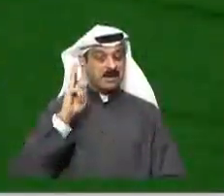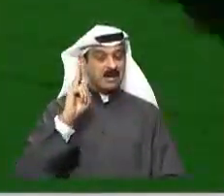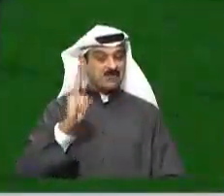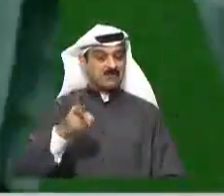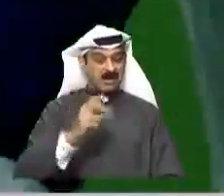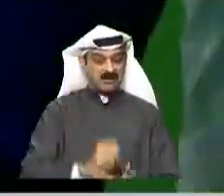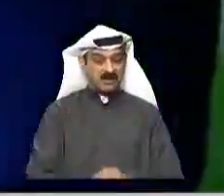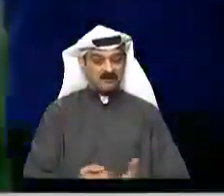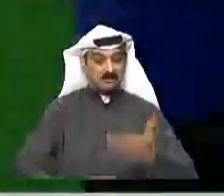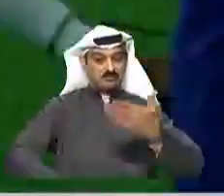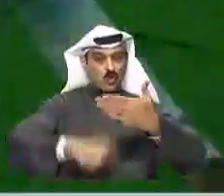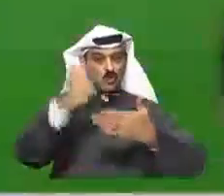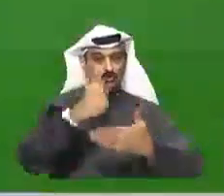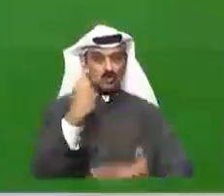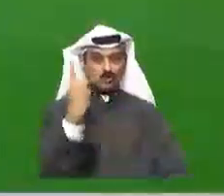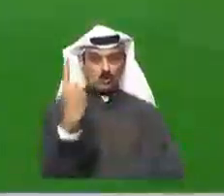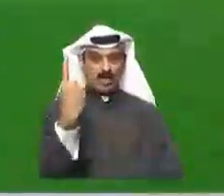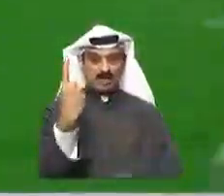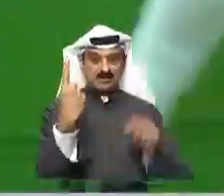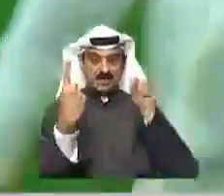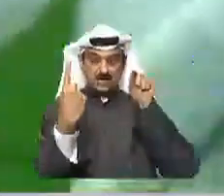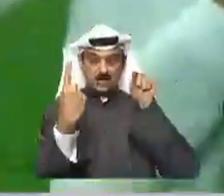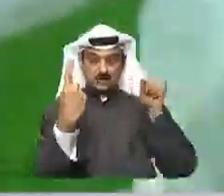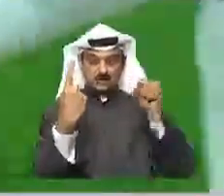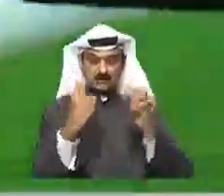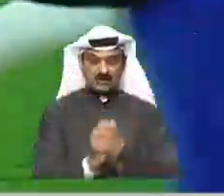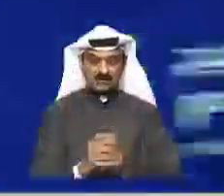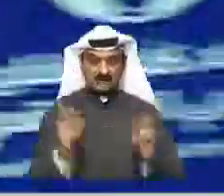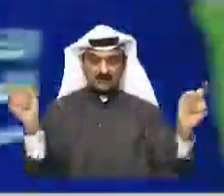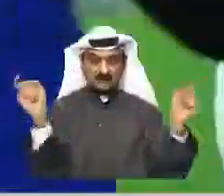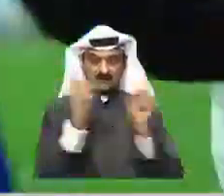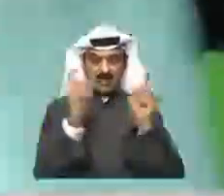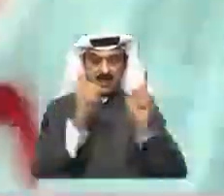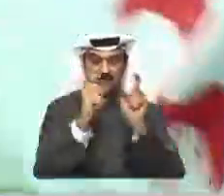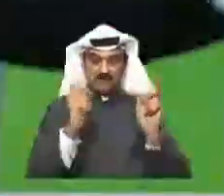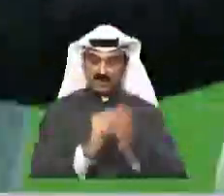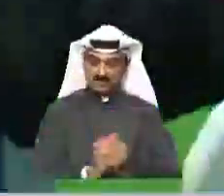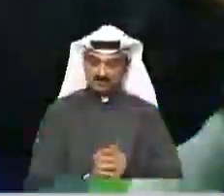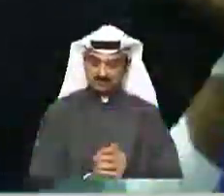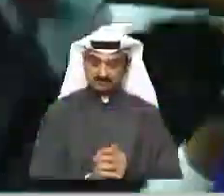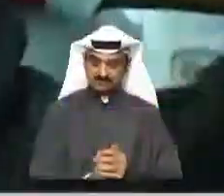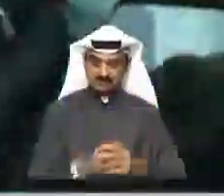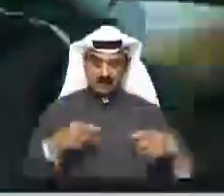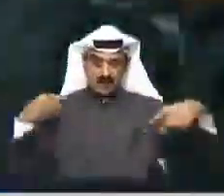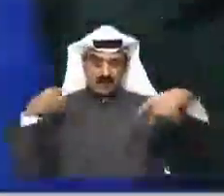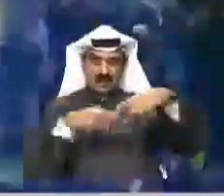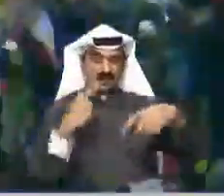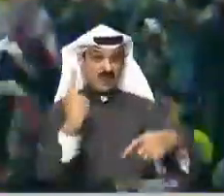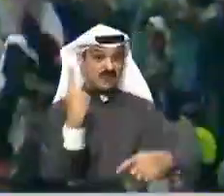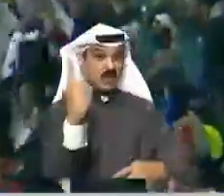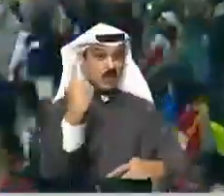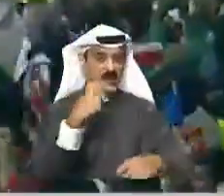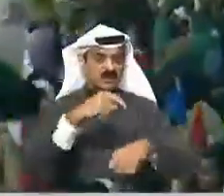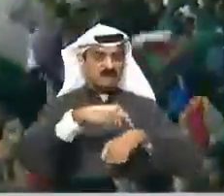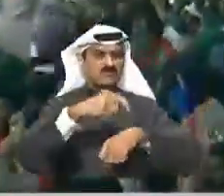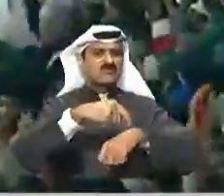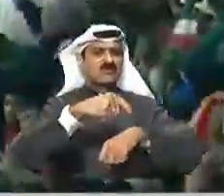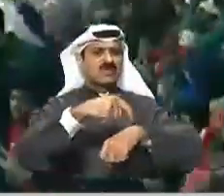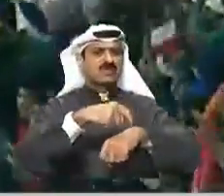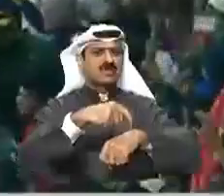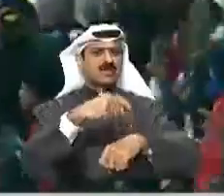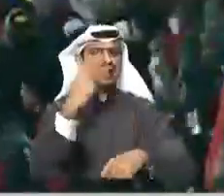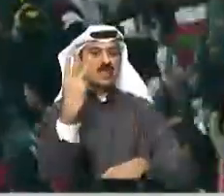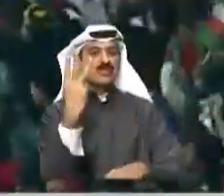البحريني بالفوز عليه بهدف دون رد في مباراة التي أقيمت على ملعب الميناء. جاء هدف اللقاء الوحيد في الدقيقة 83 عن